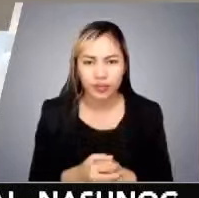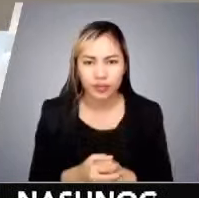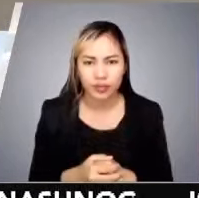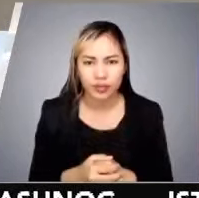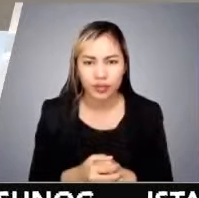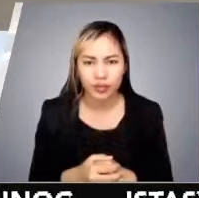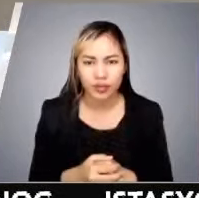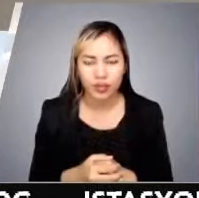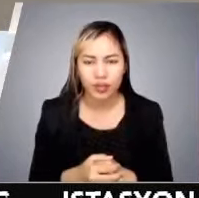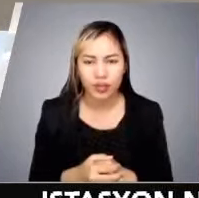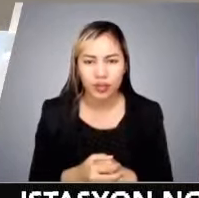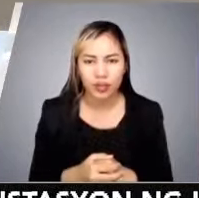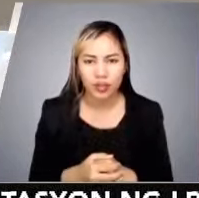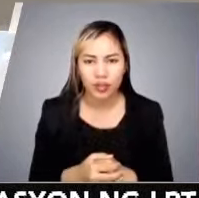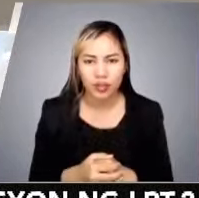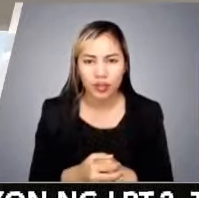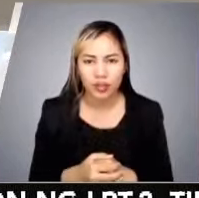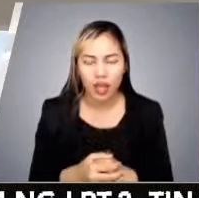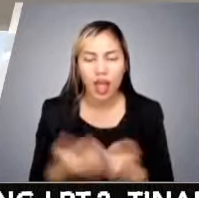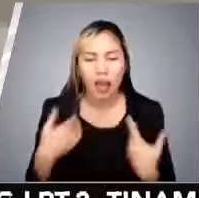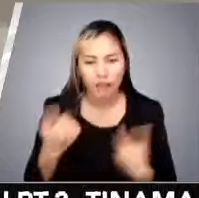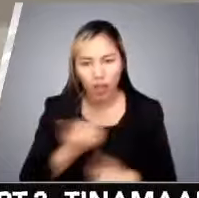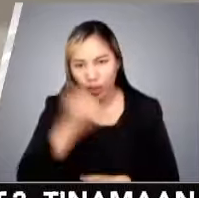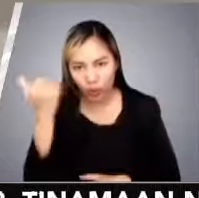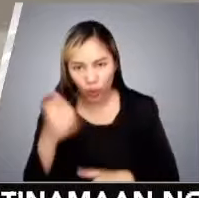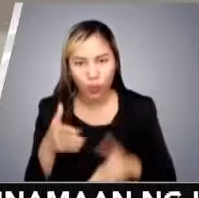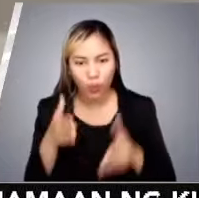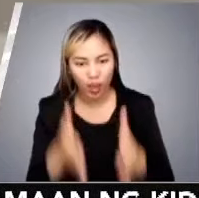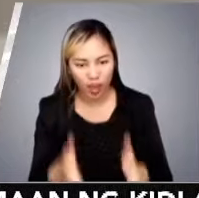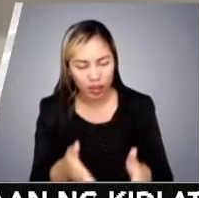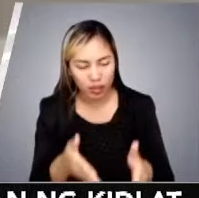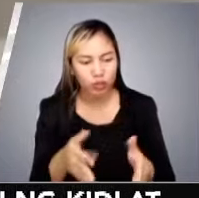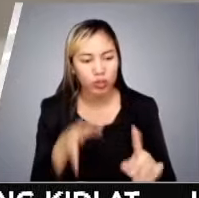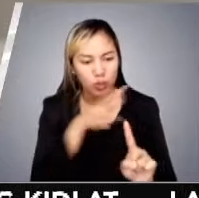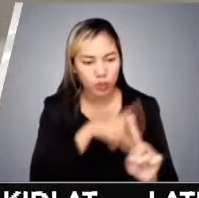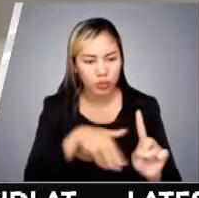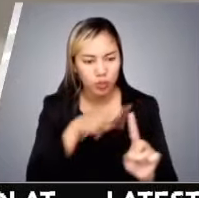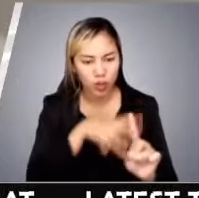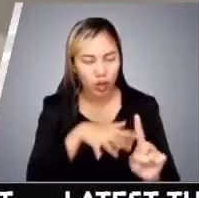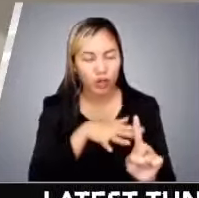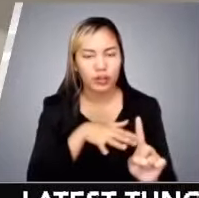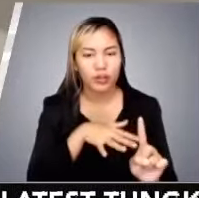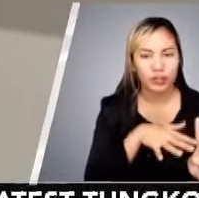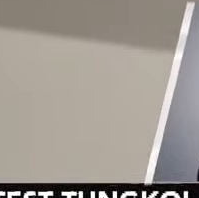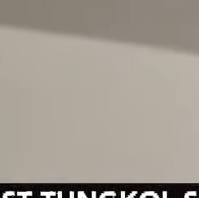meron tayong ibang paraan para i-monitor, i-cover yung area.